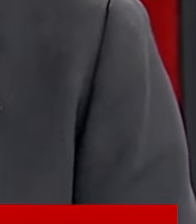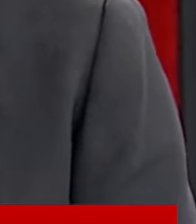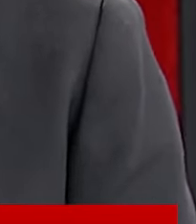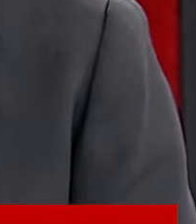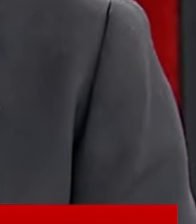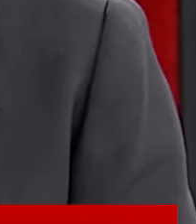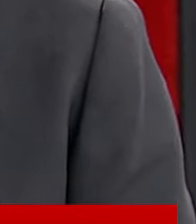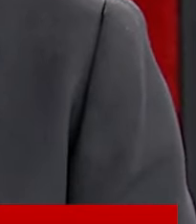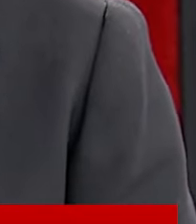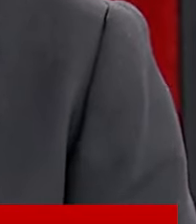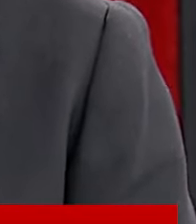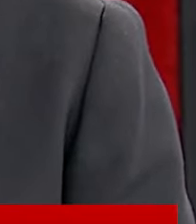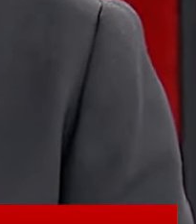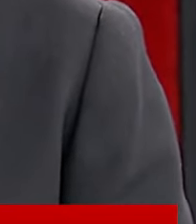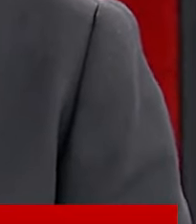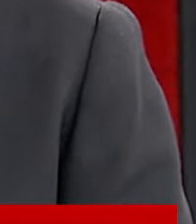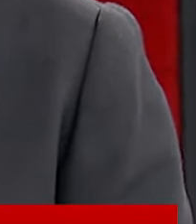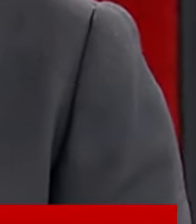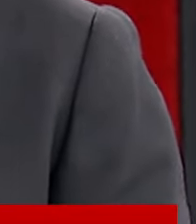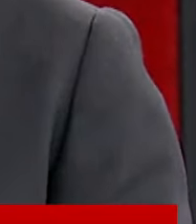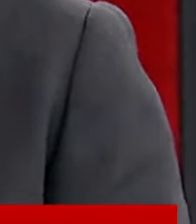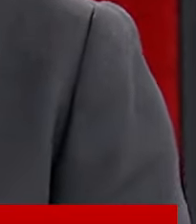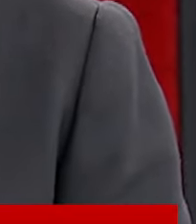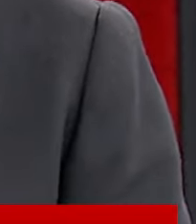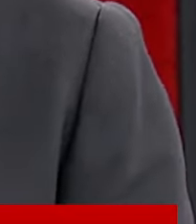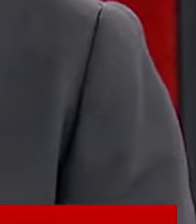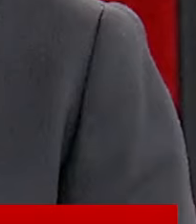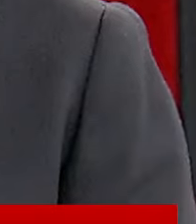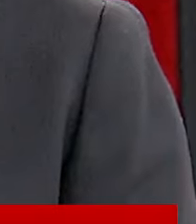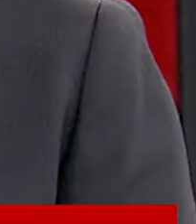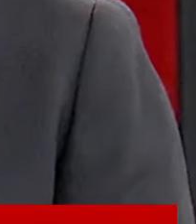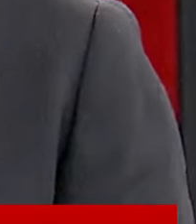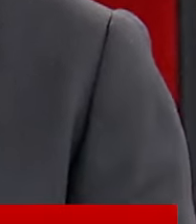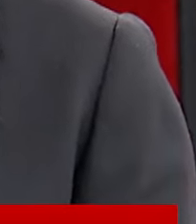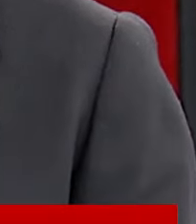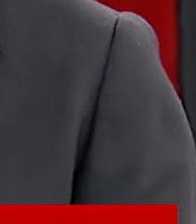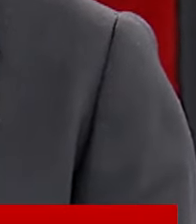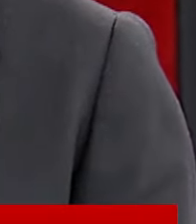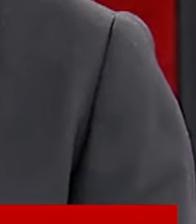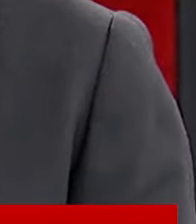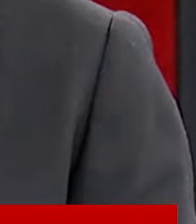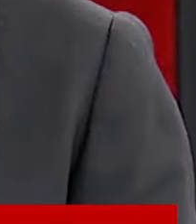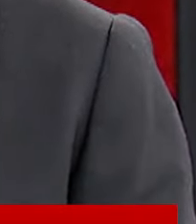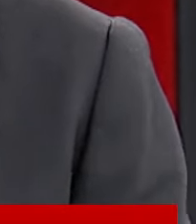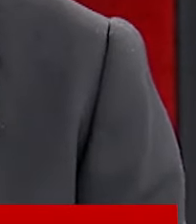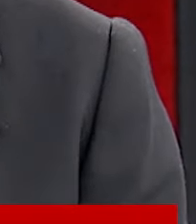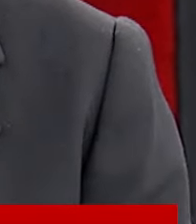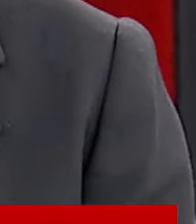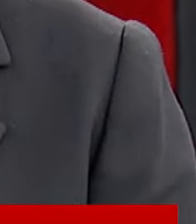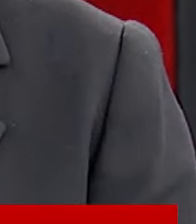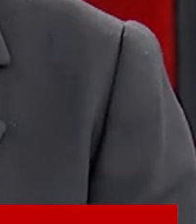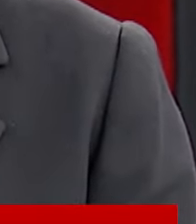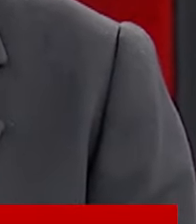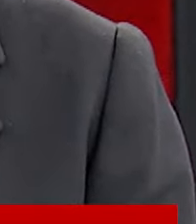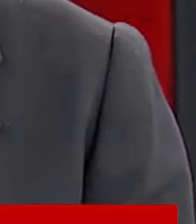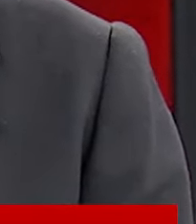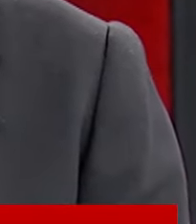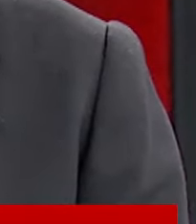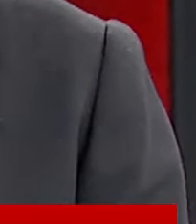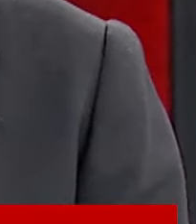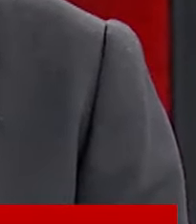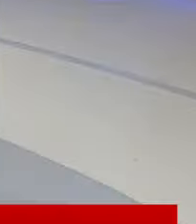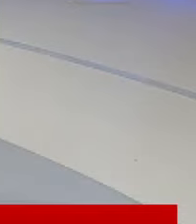ülkenin zenginliğinden adil bir şekilde payını alabileceği bir sistemi Biz hayata geçireceğiz Şimdi iki Haberimiz var onları peş